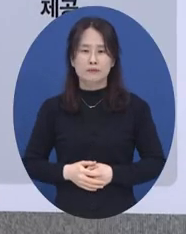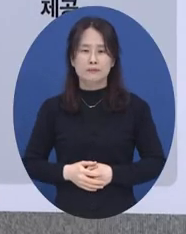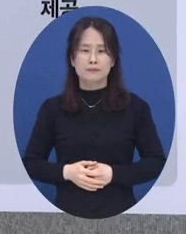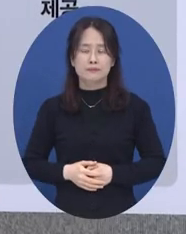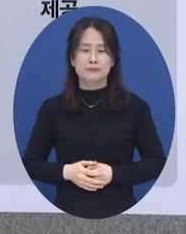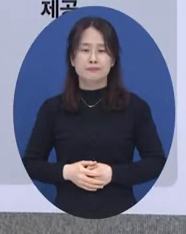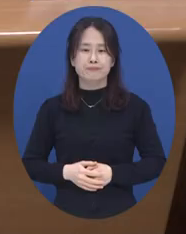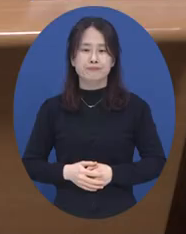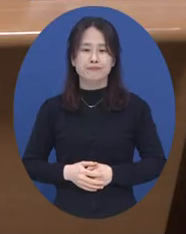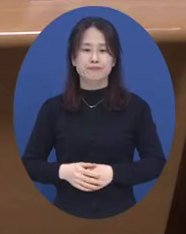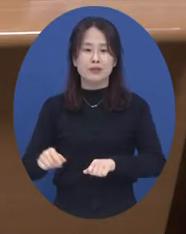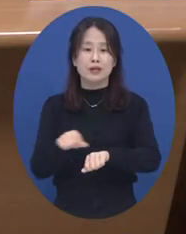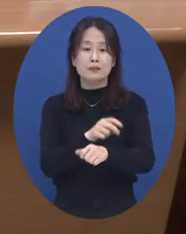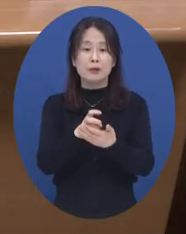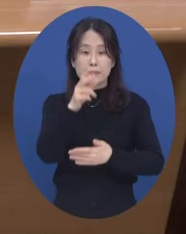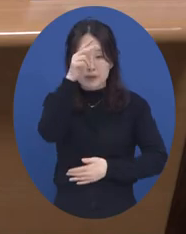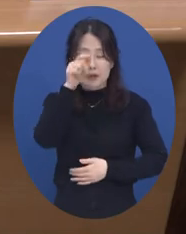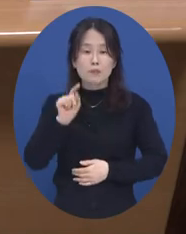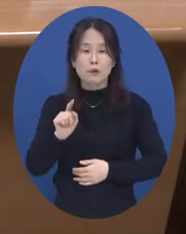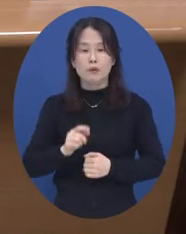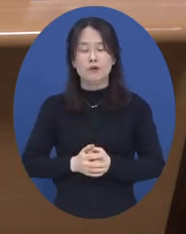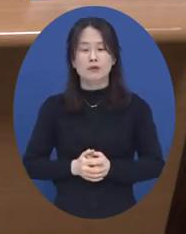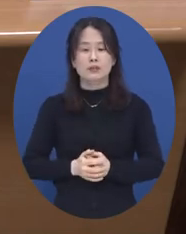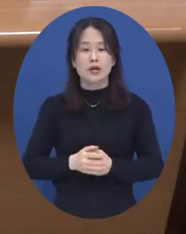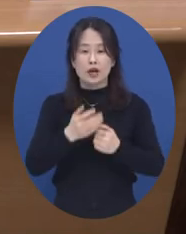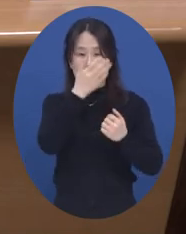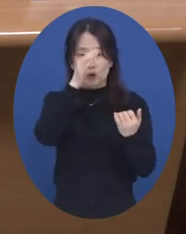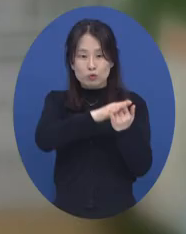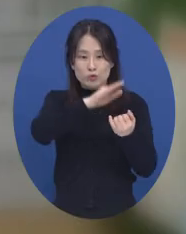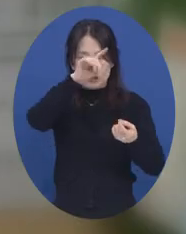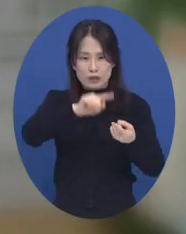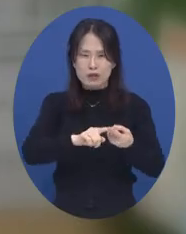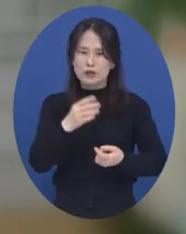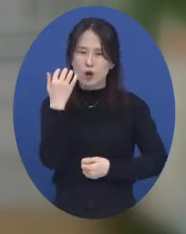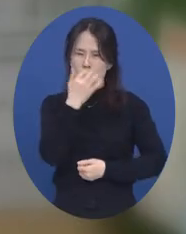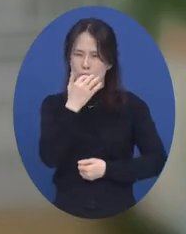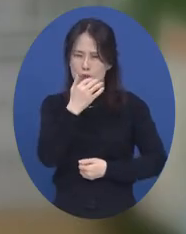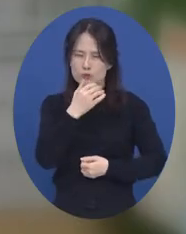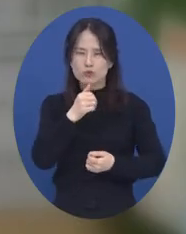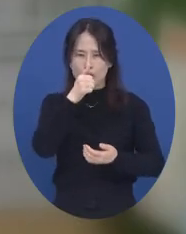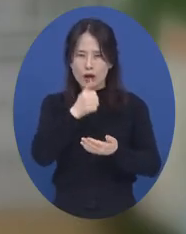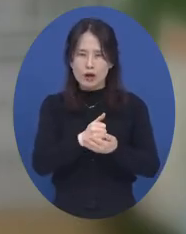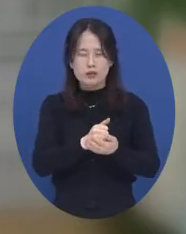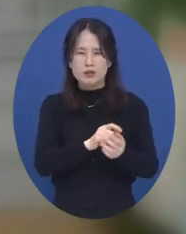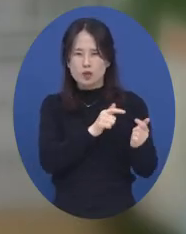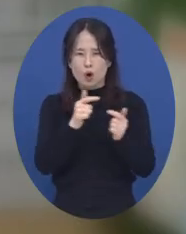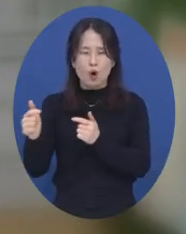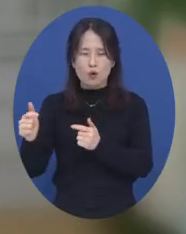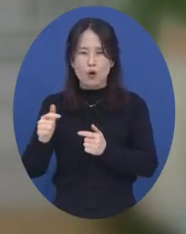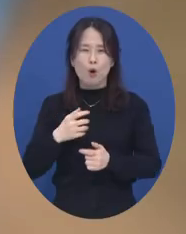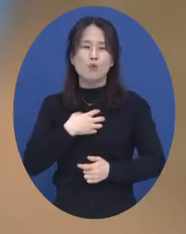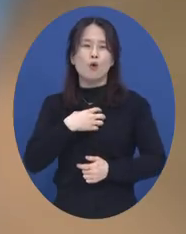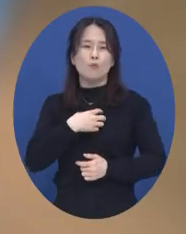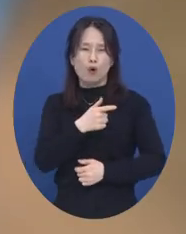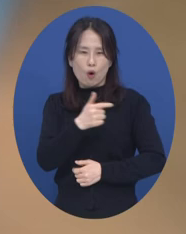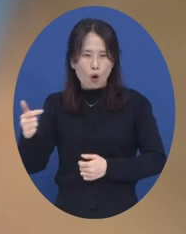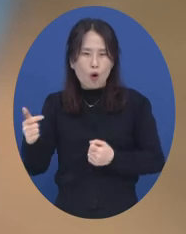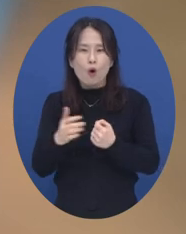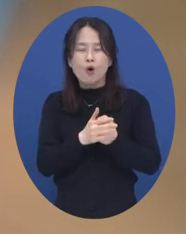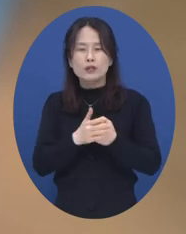경우도 있었습니다. 도특사경은 구매 청소년을 대상으로 한 성범죄 등 2차 범죄 노출 위험이